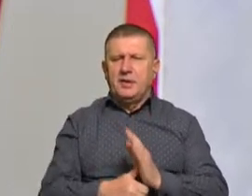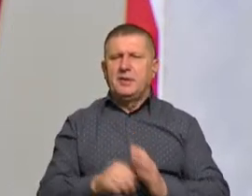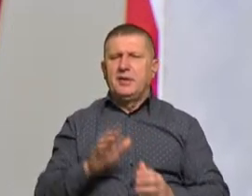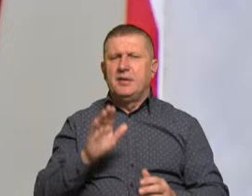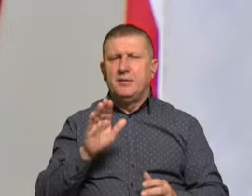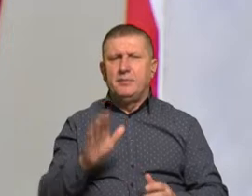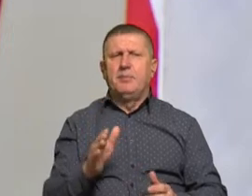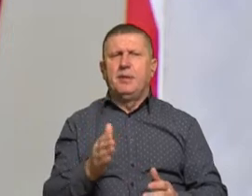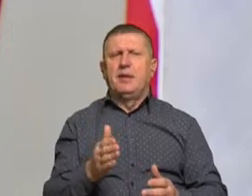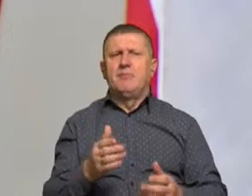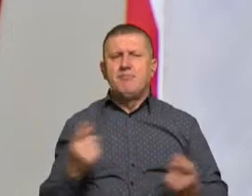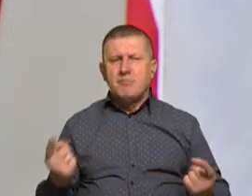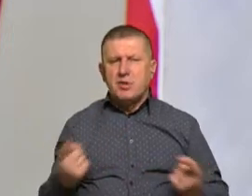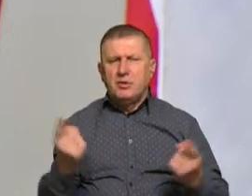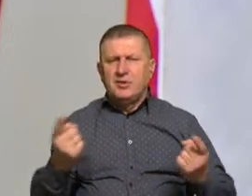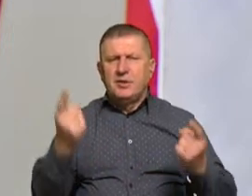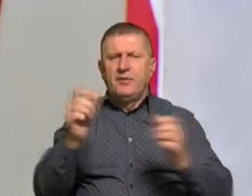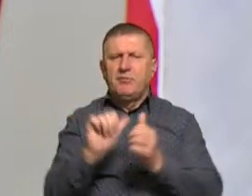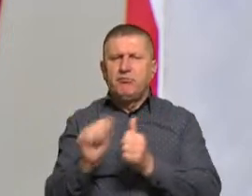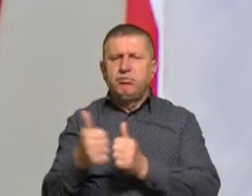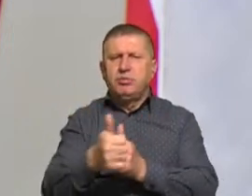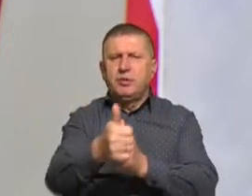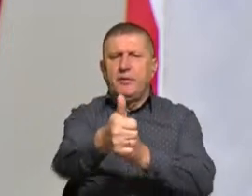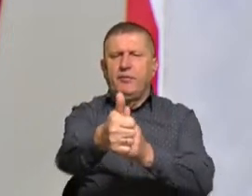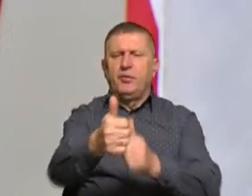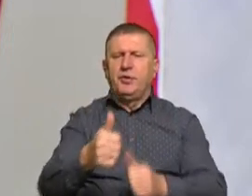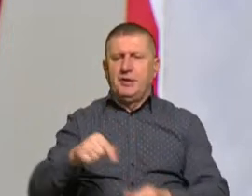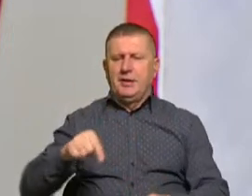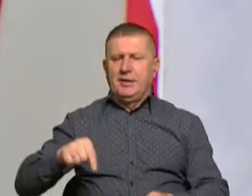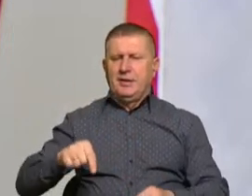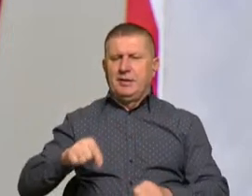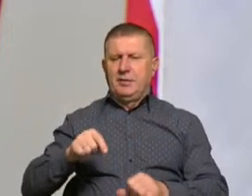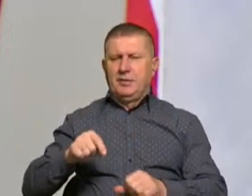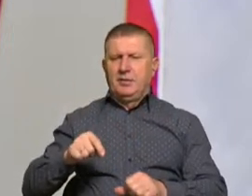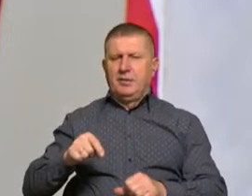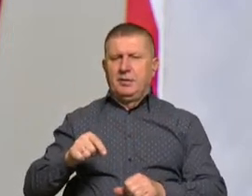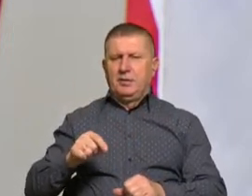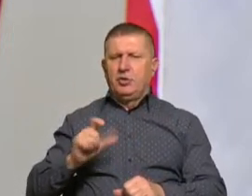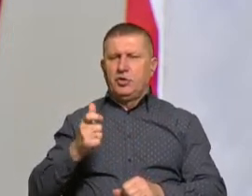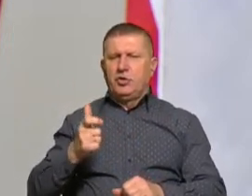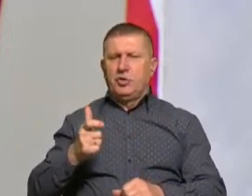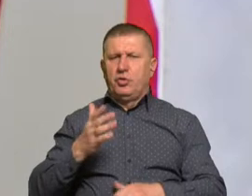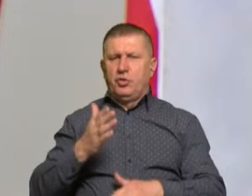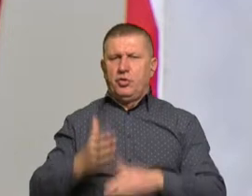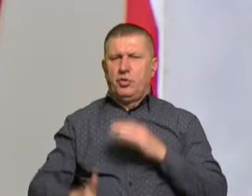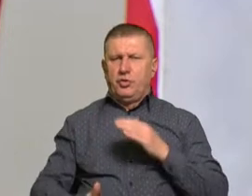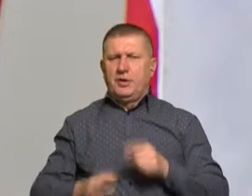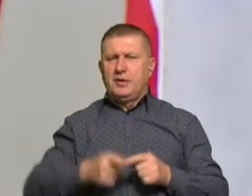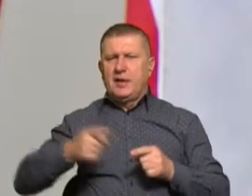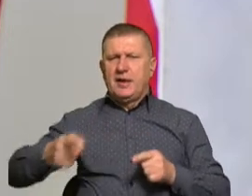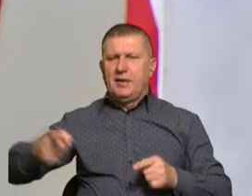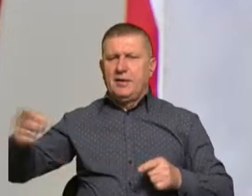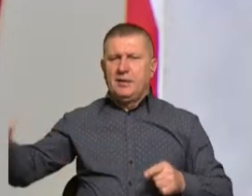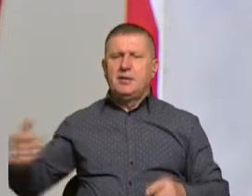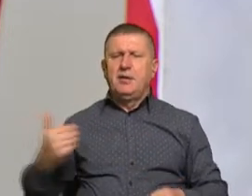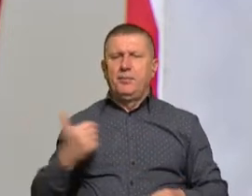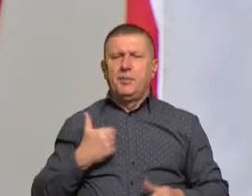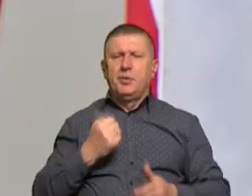leitmotiv, taki motyw przewodni i myślę, że w ubiegającej kadencji takim motywem przewodnim była właśnie